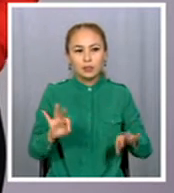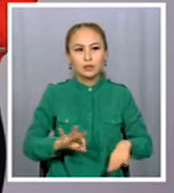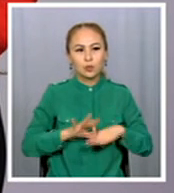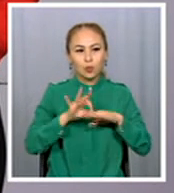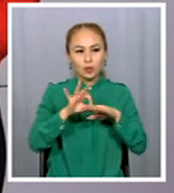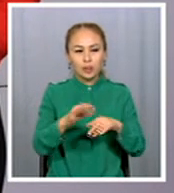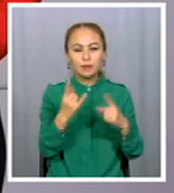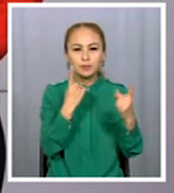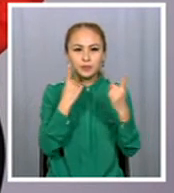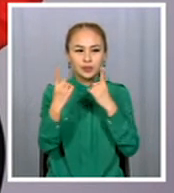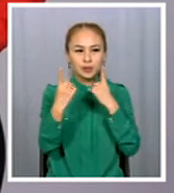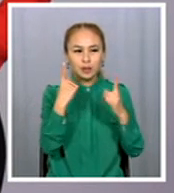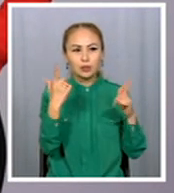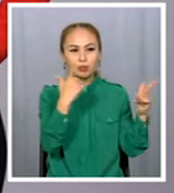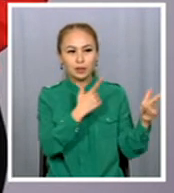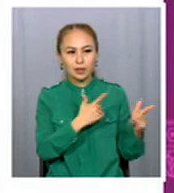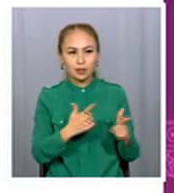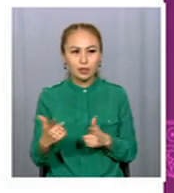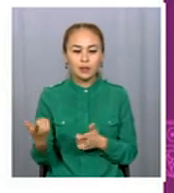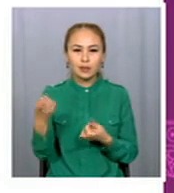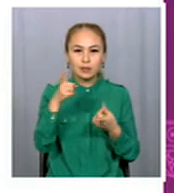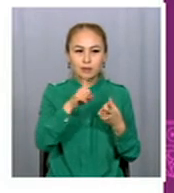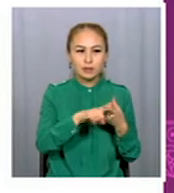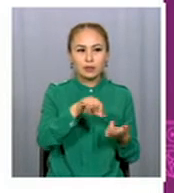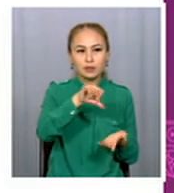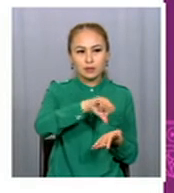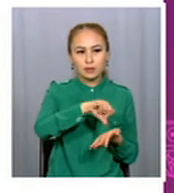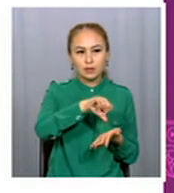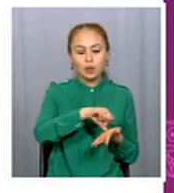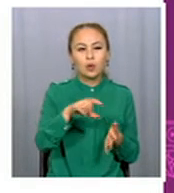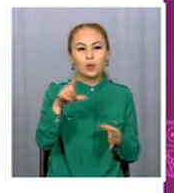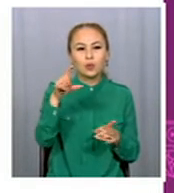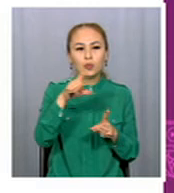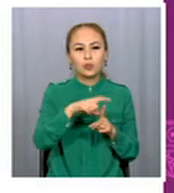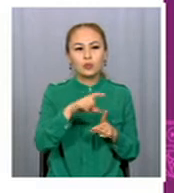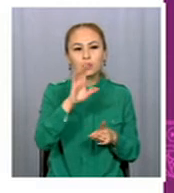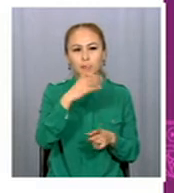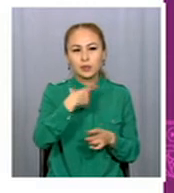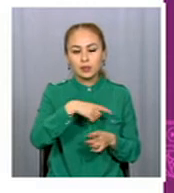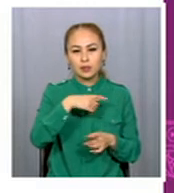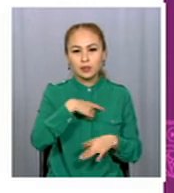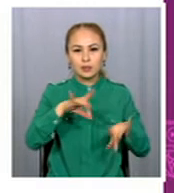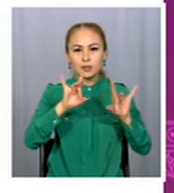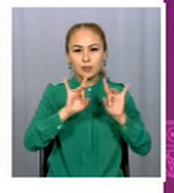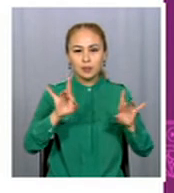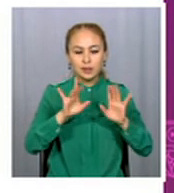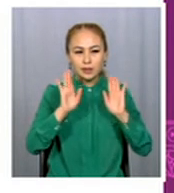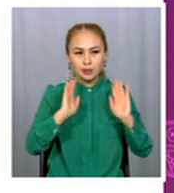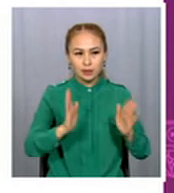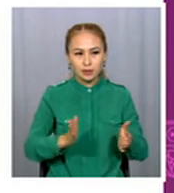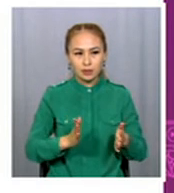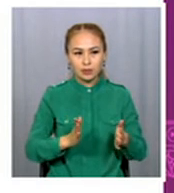еркін қолданып, диалогке даярлықсыз қатысасыз. Өз